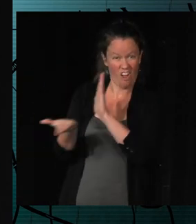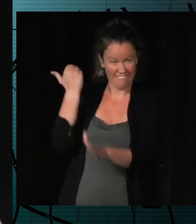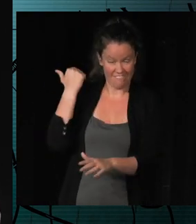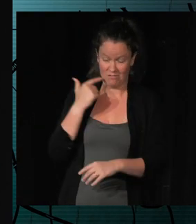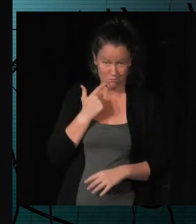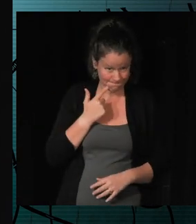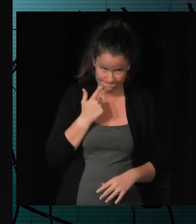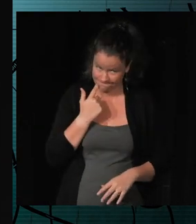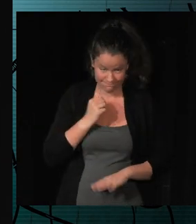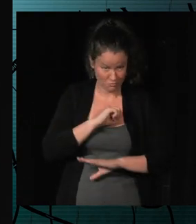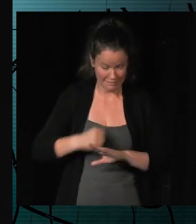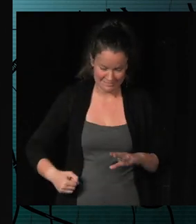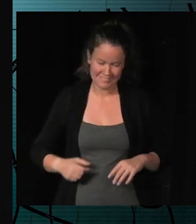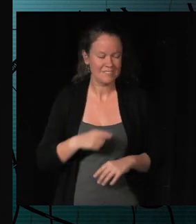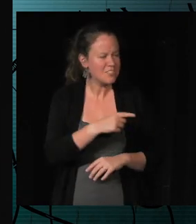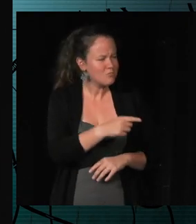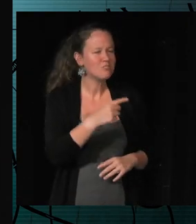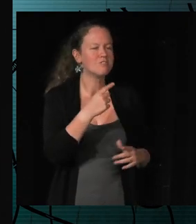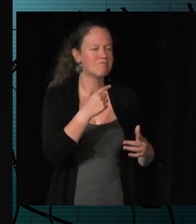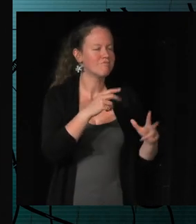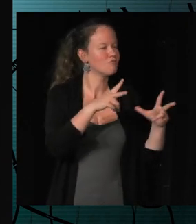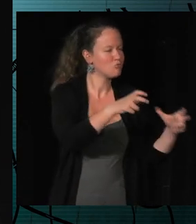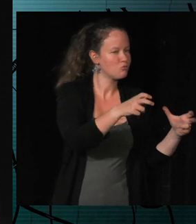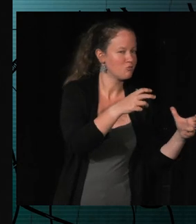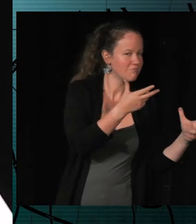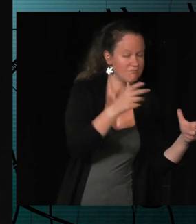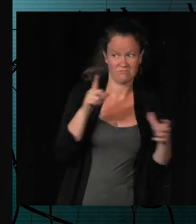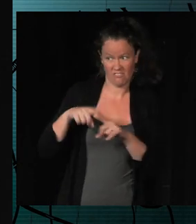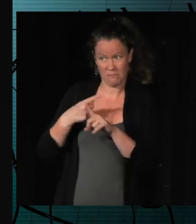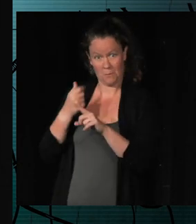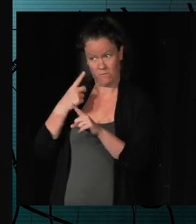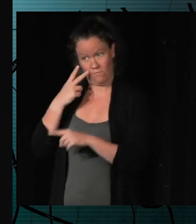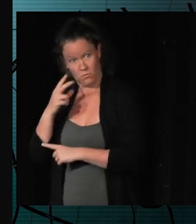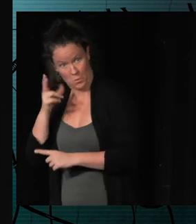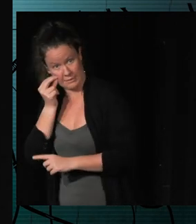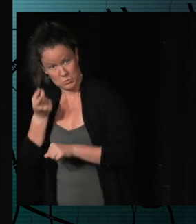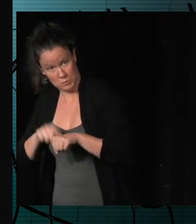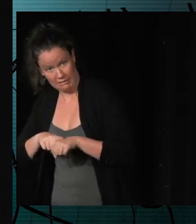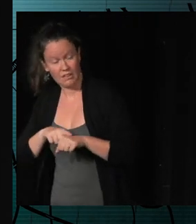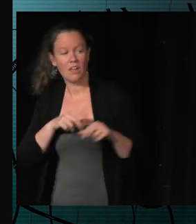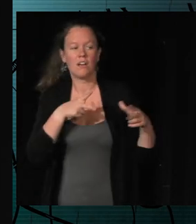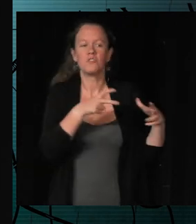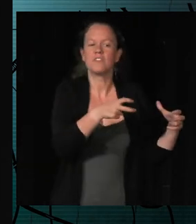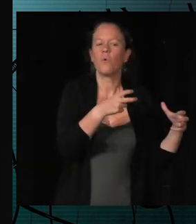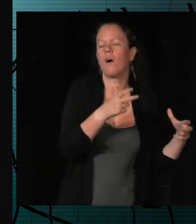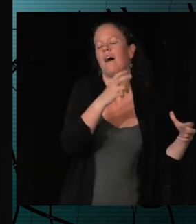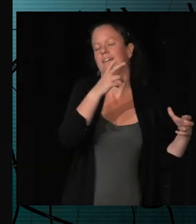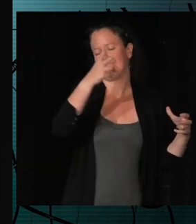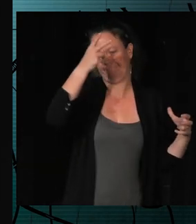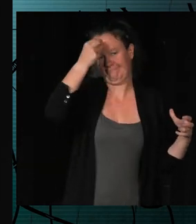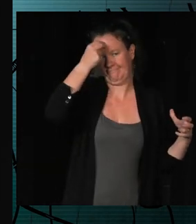avant les avant de connaître les jeux est-ce que vous avez compris la première fois et toi Damien qui avait fait les jeux tu avais peut-être plus de clés effectivement et est-ce que du coup une bonne